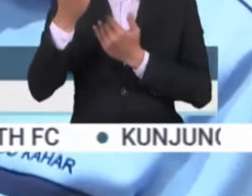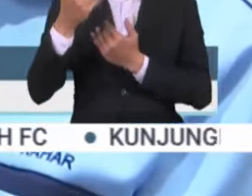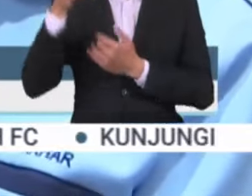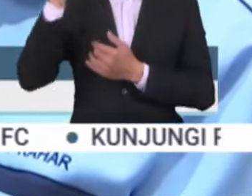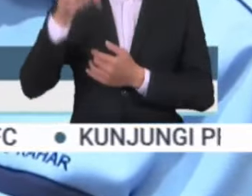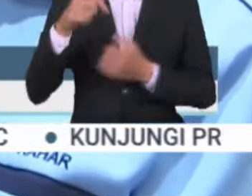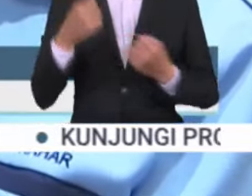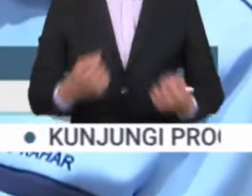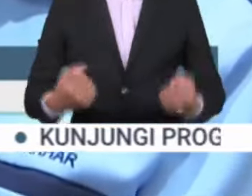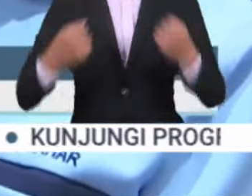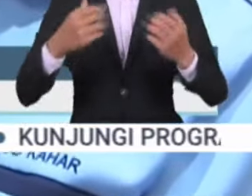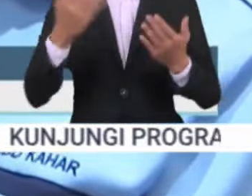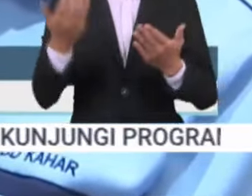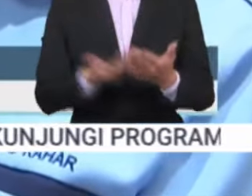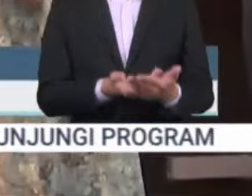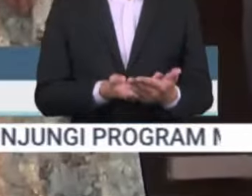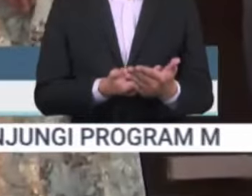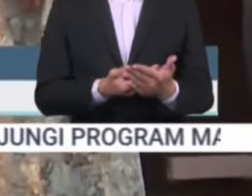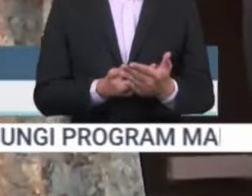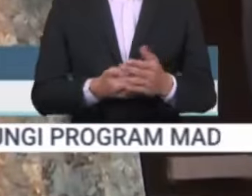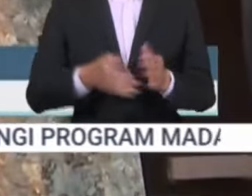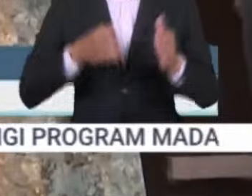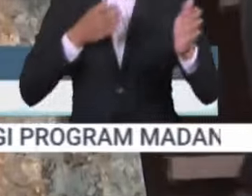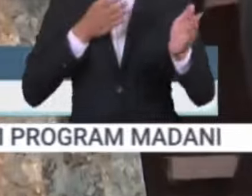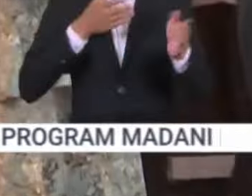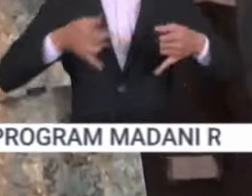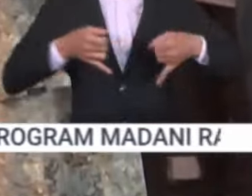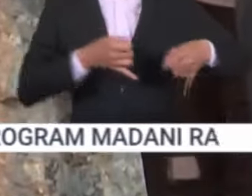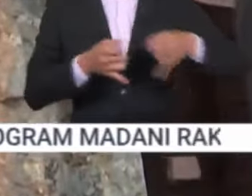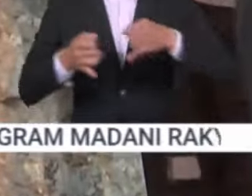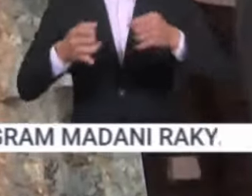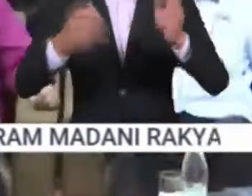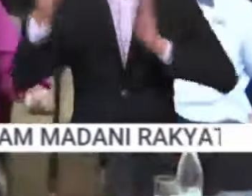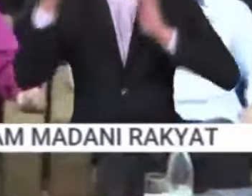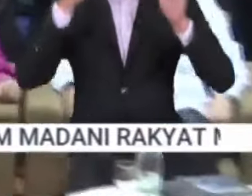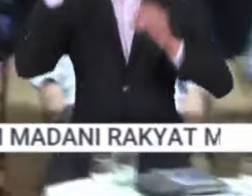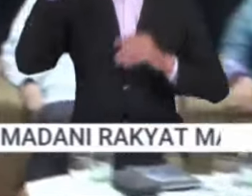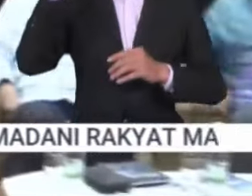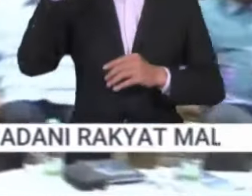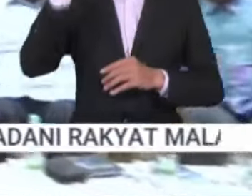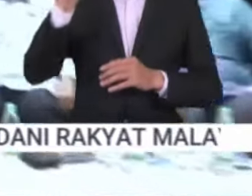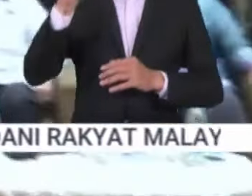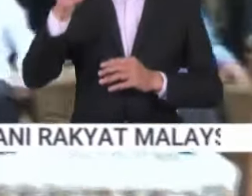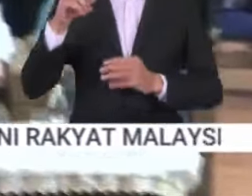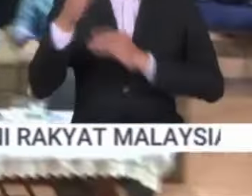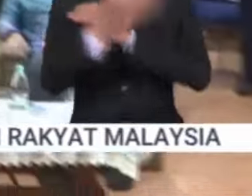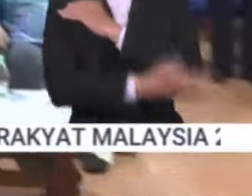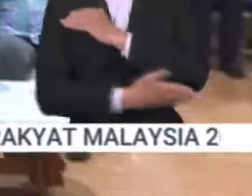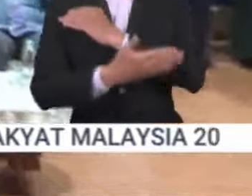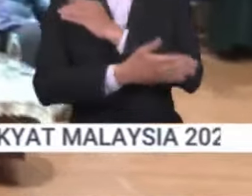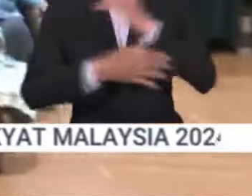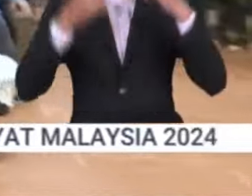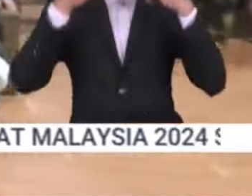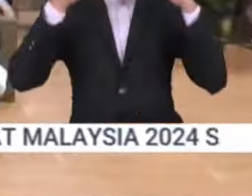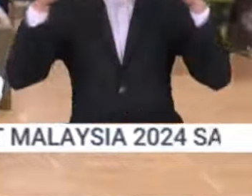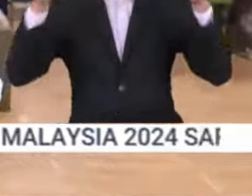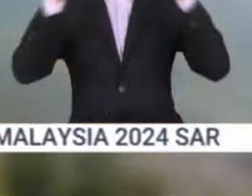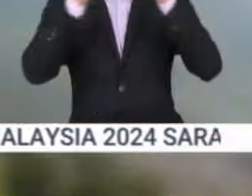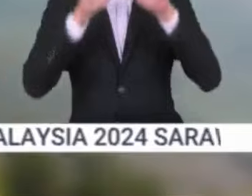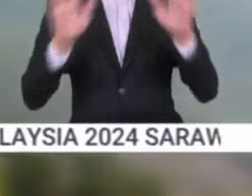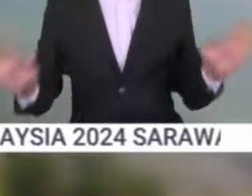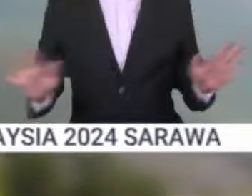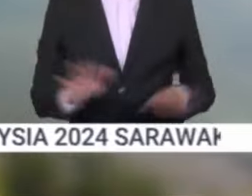merupakan gagasan baharu yang memetah hala tuju Malaysia menuju sebuah negara bangsa yang maju dan sejahtera.